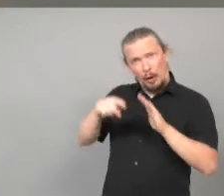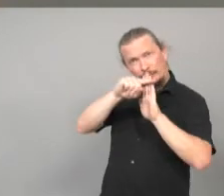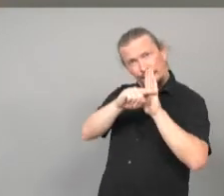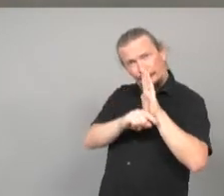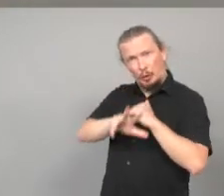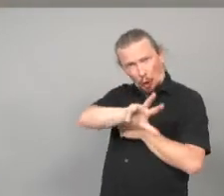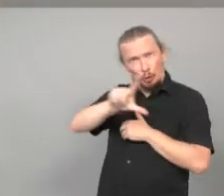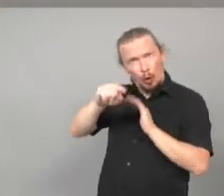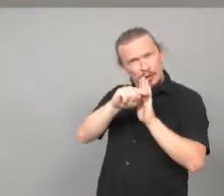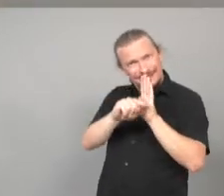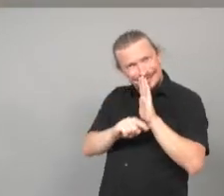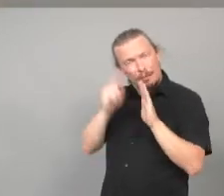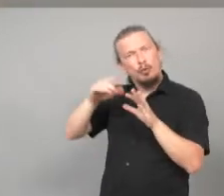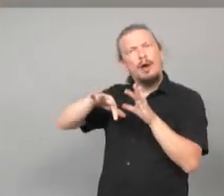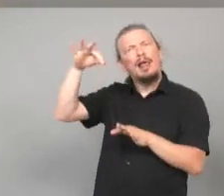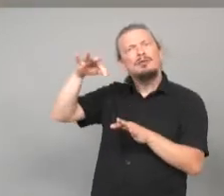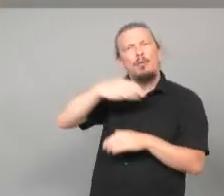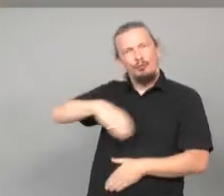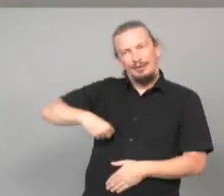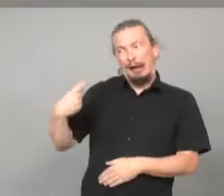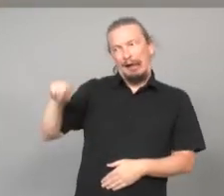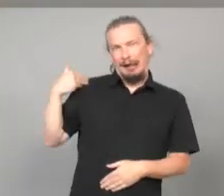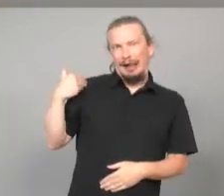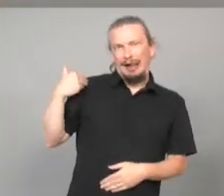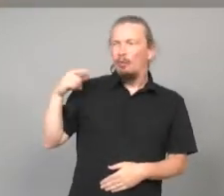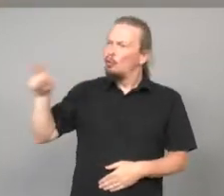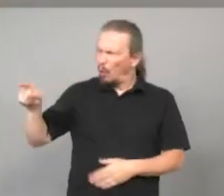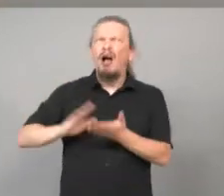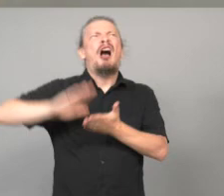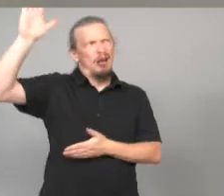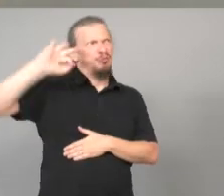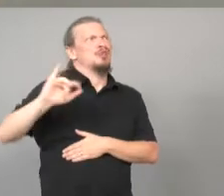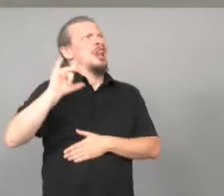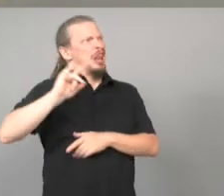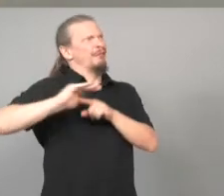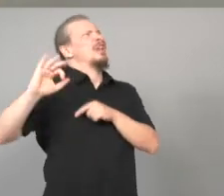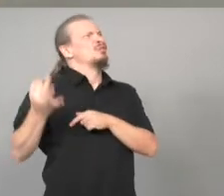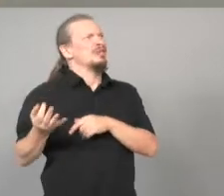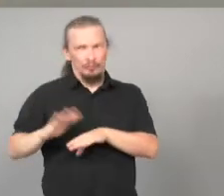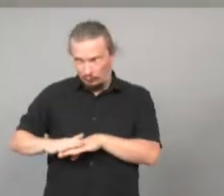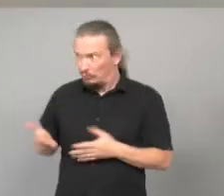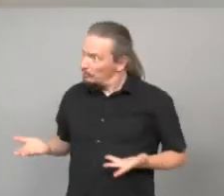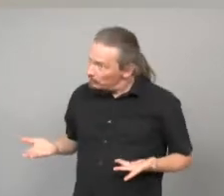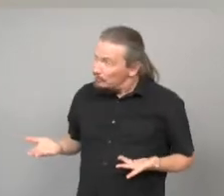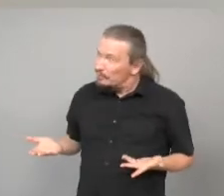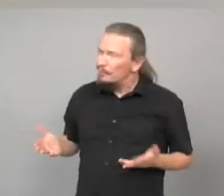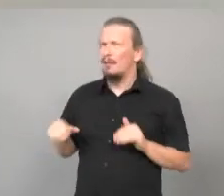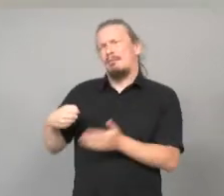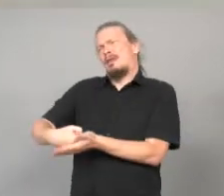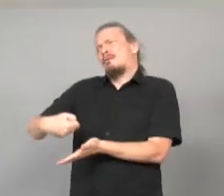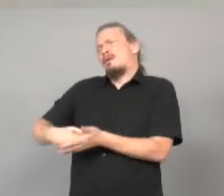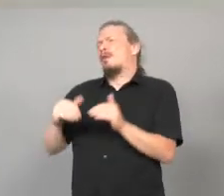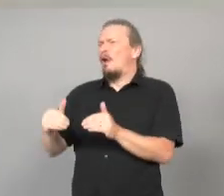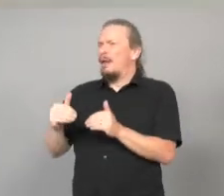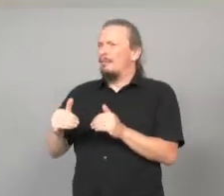transition écologique lors des élections municipales dont vous vous êtes engagée à Lille, Madame la Vice-présidente. La moindre des choses aurait été